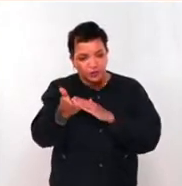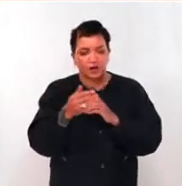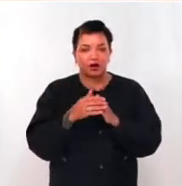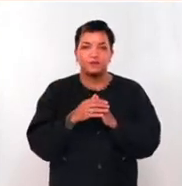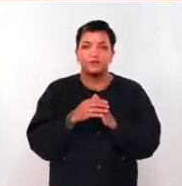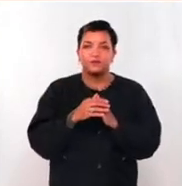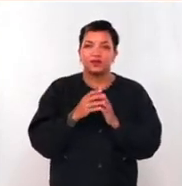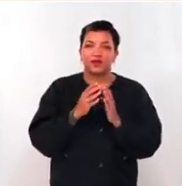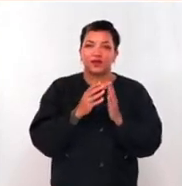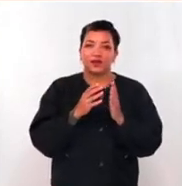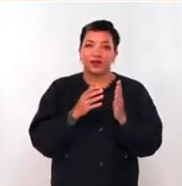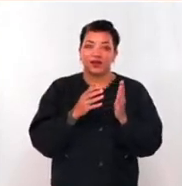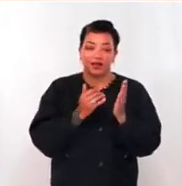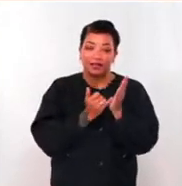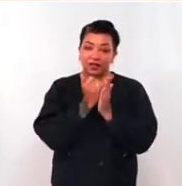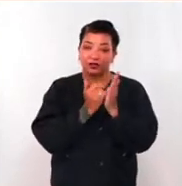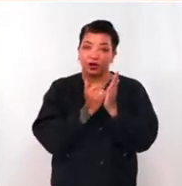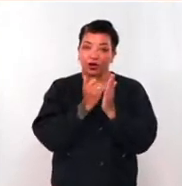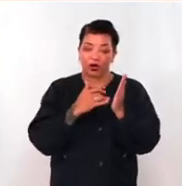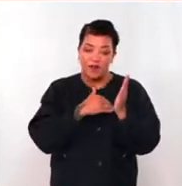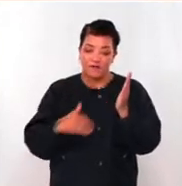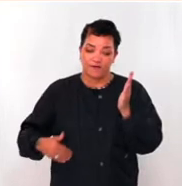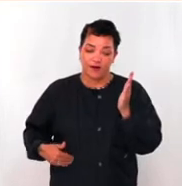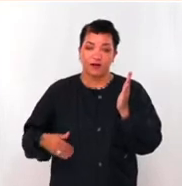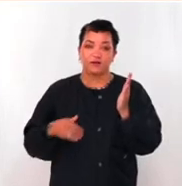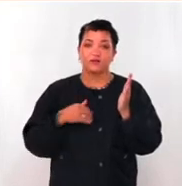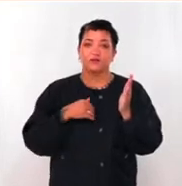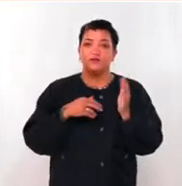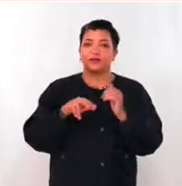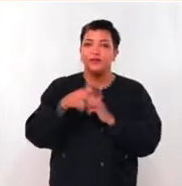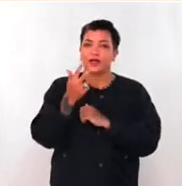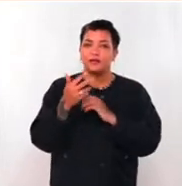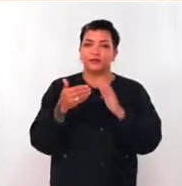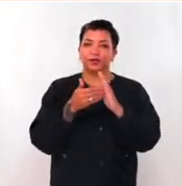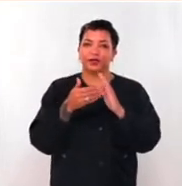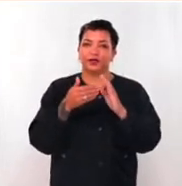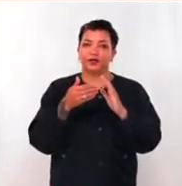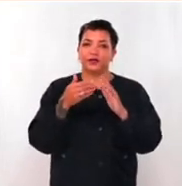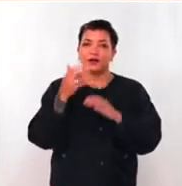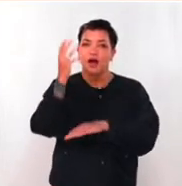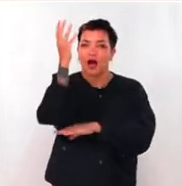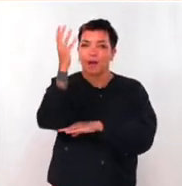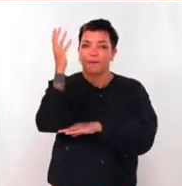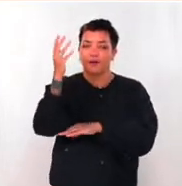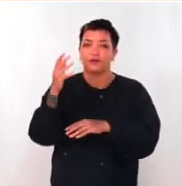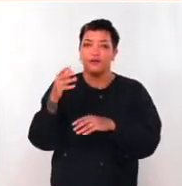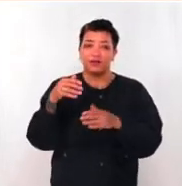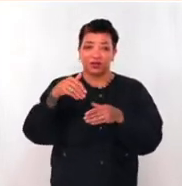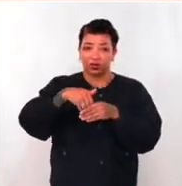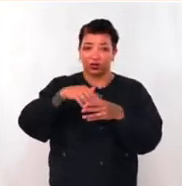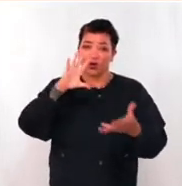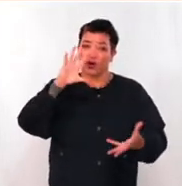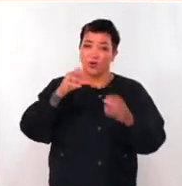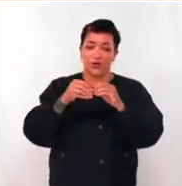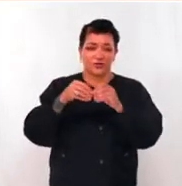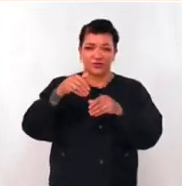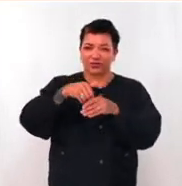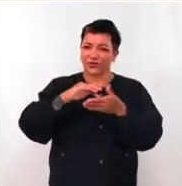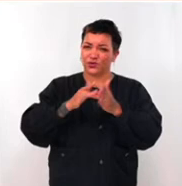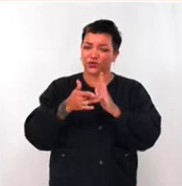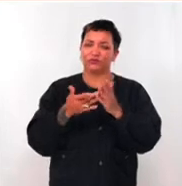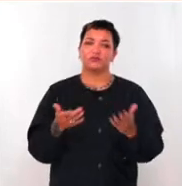arbres plantés qui cumulent l'ensemble, les arbres, les jeunes plants et les arbustes. Dommage, il y avait une occasion d'être